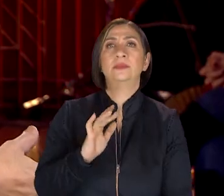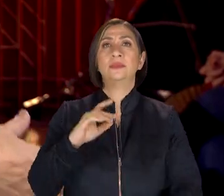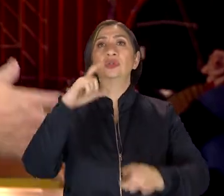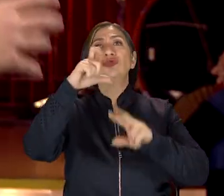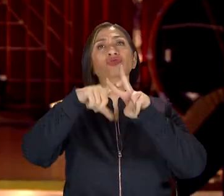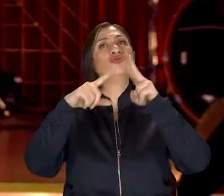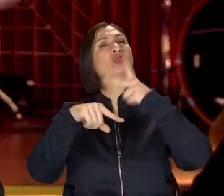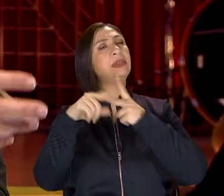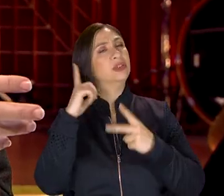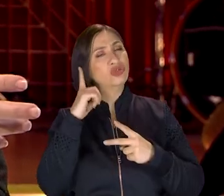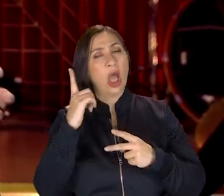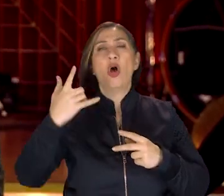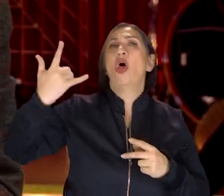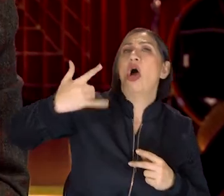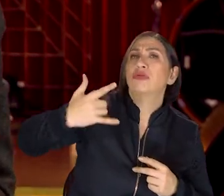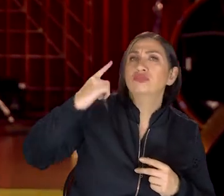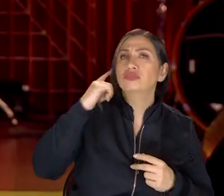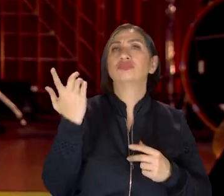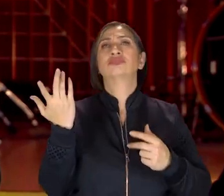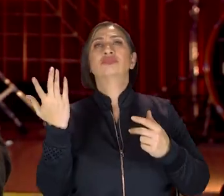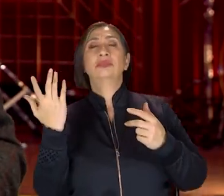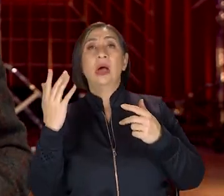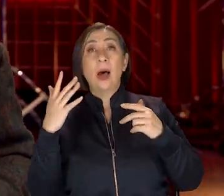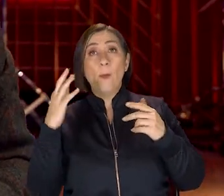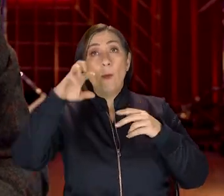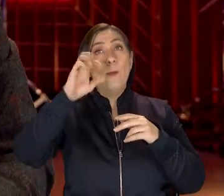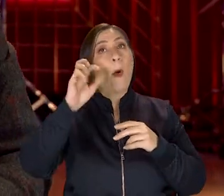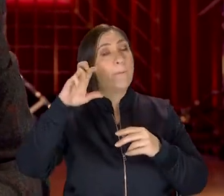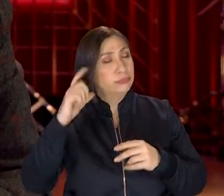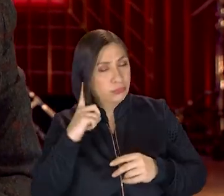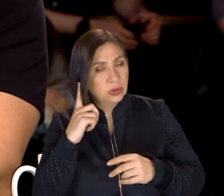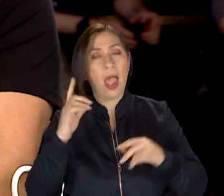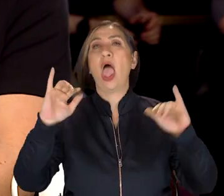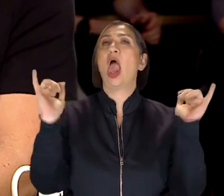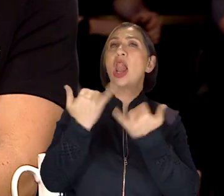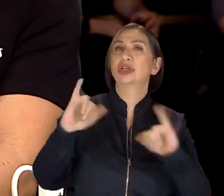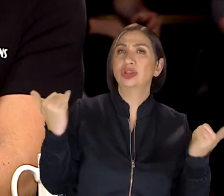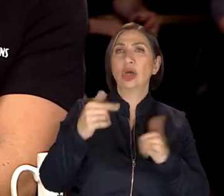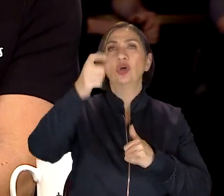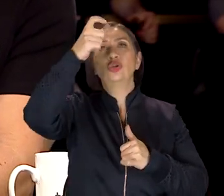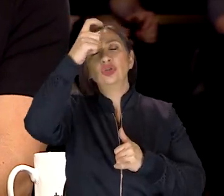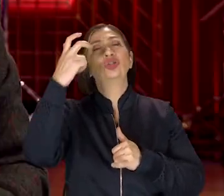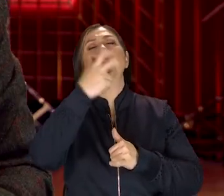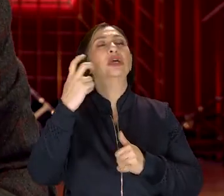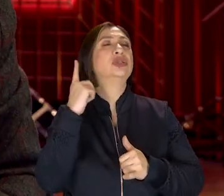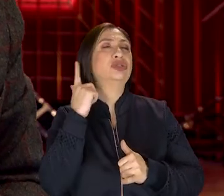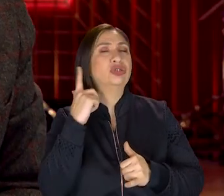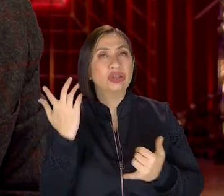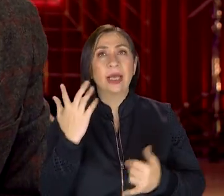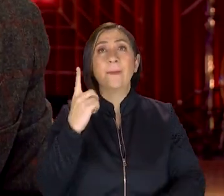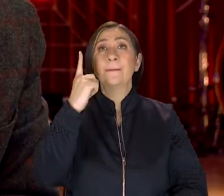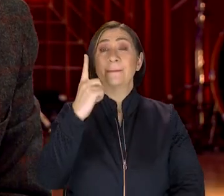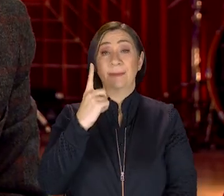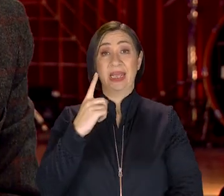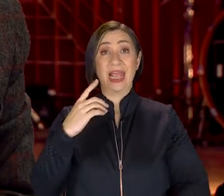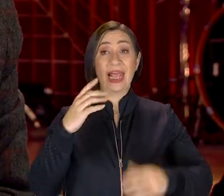caz da dinleyecek, rock da dinleyecek ama eğlenme zamanı geldiğinde Türkçe şarkılarla da eğlenecek